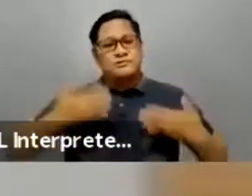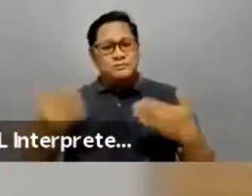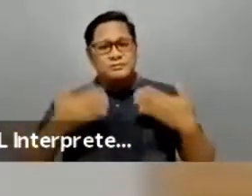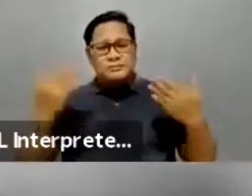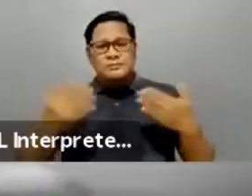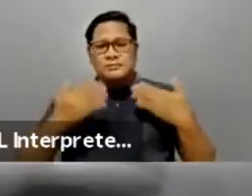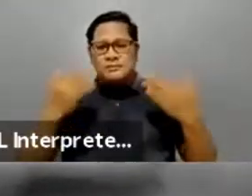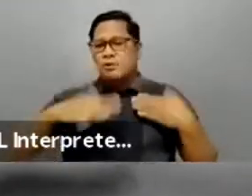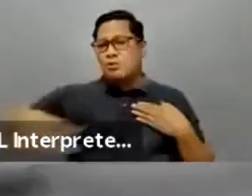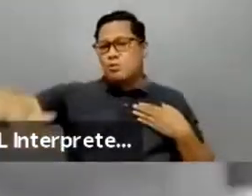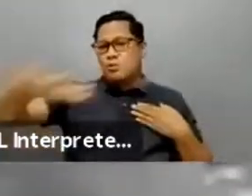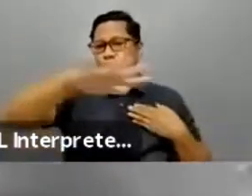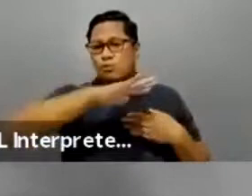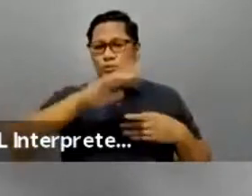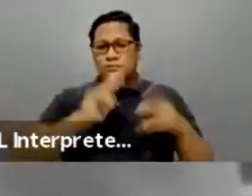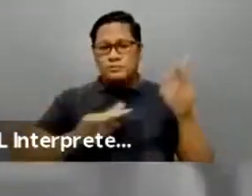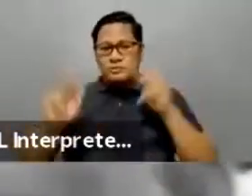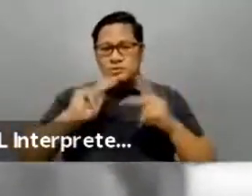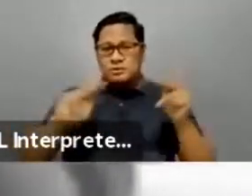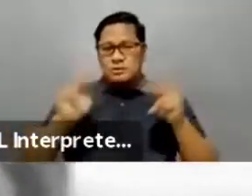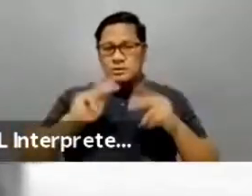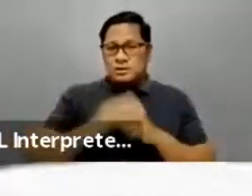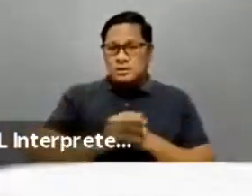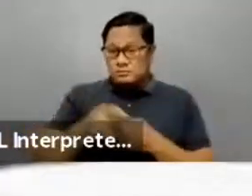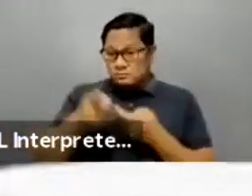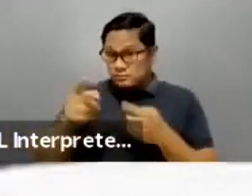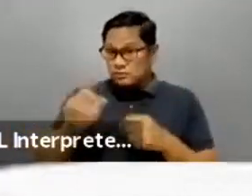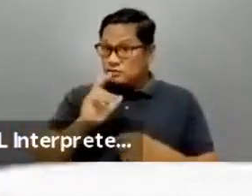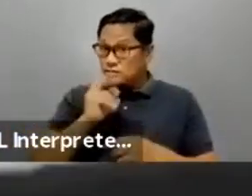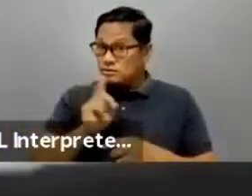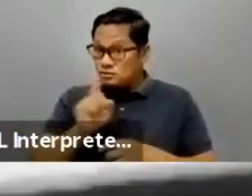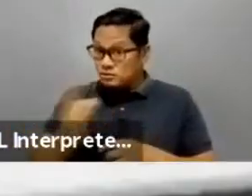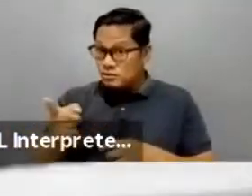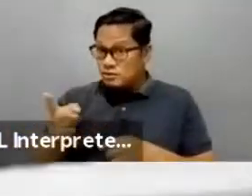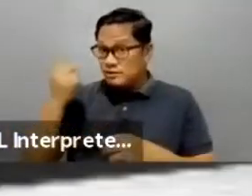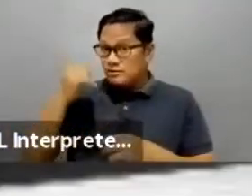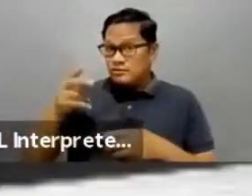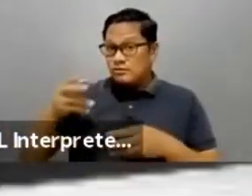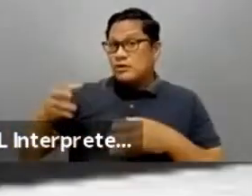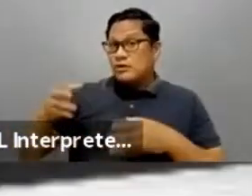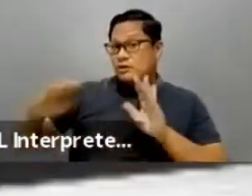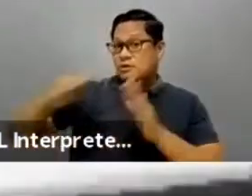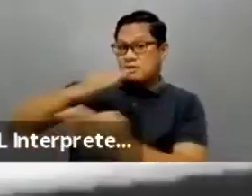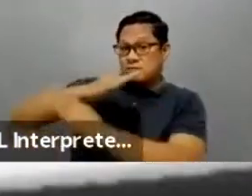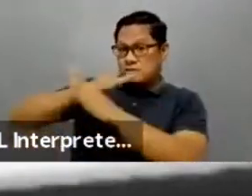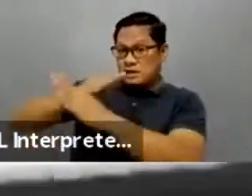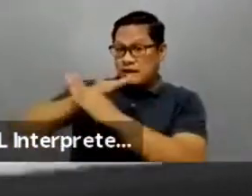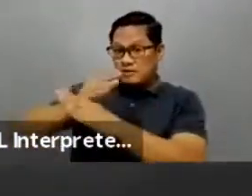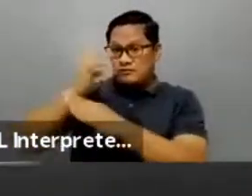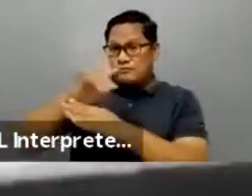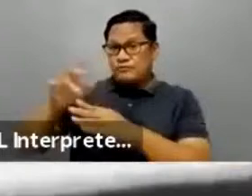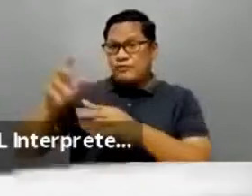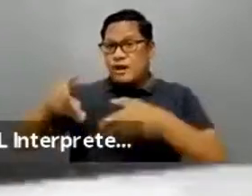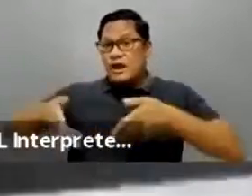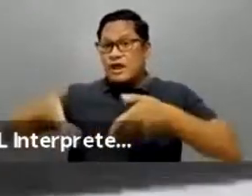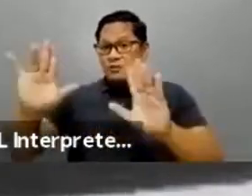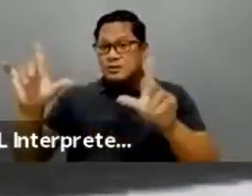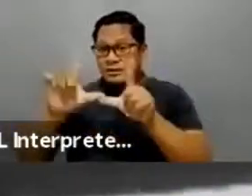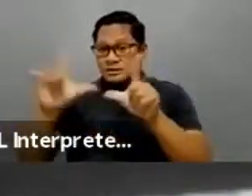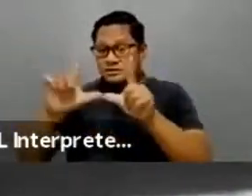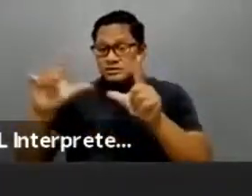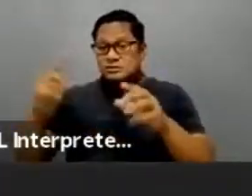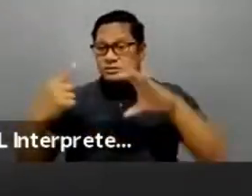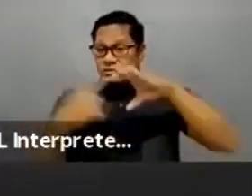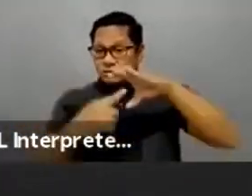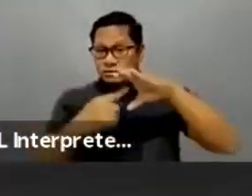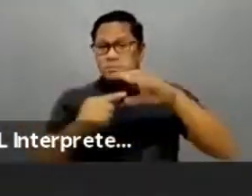taong bayan. Sir, just to clarify, you're going to block the renewal of franchise of ABS? Yung committing crime. So you're gonna block their...